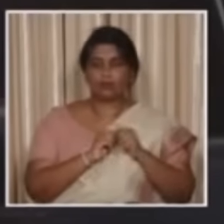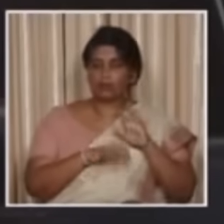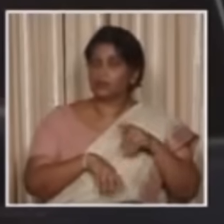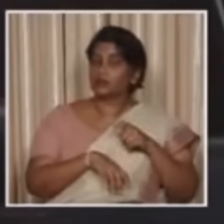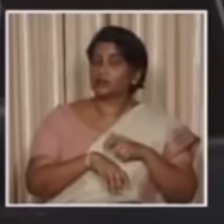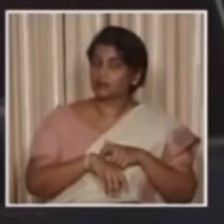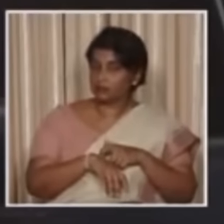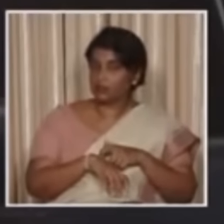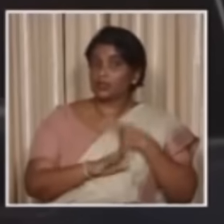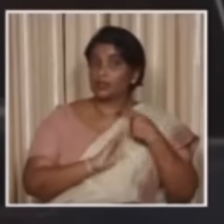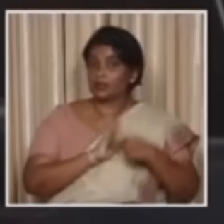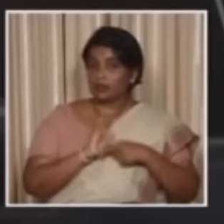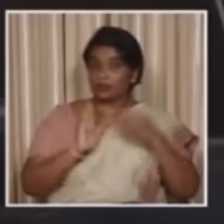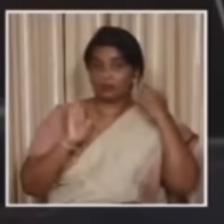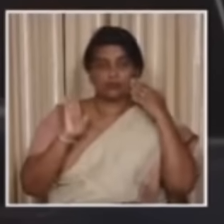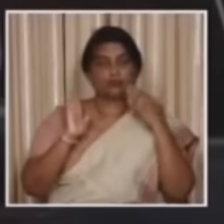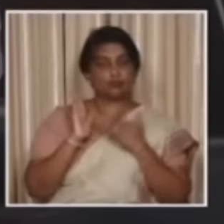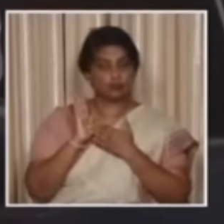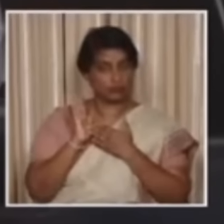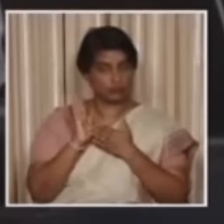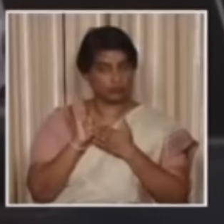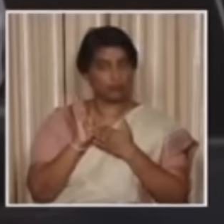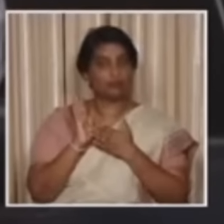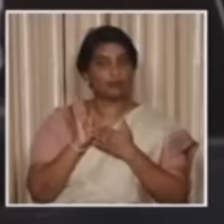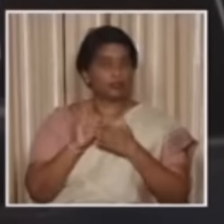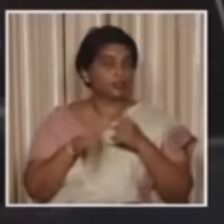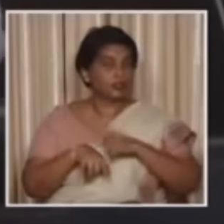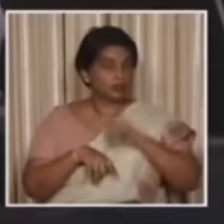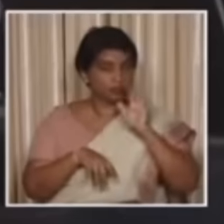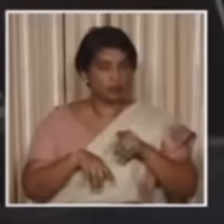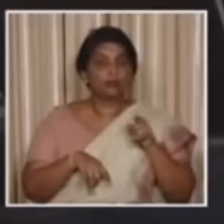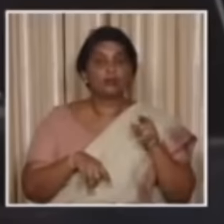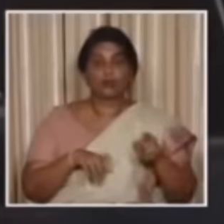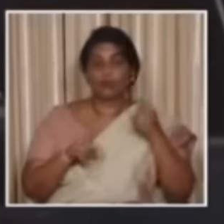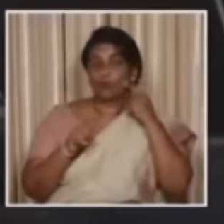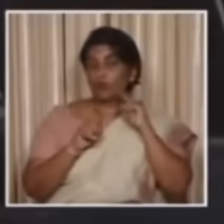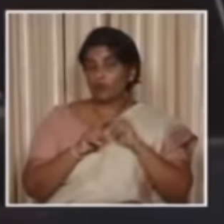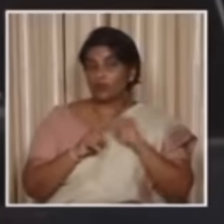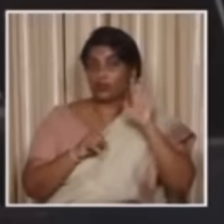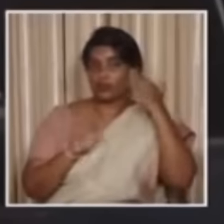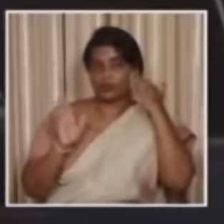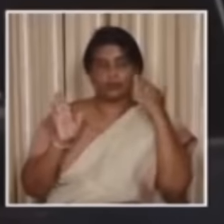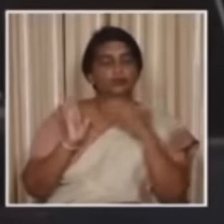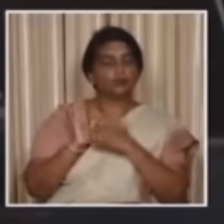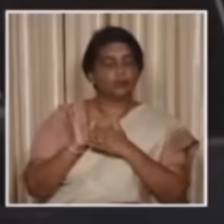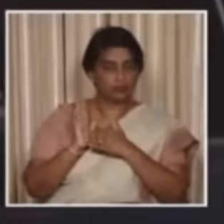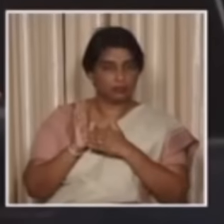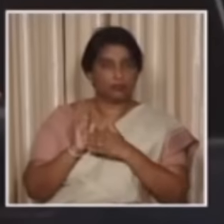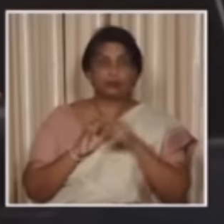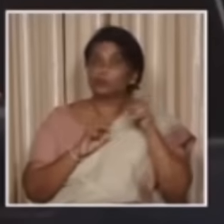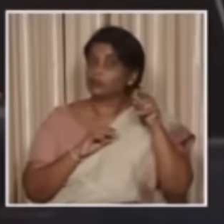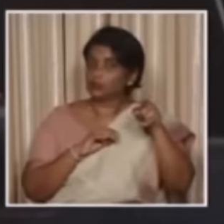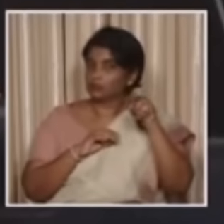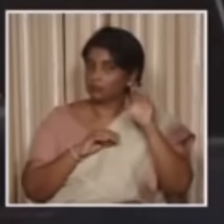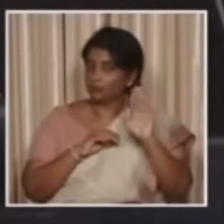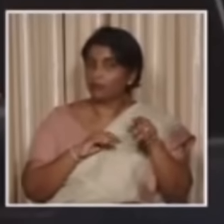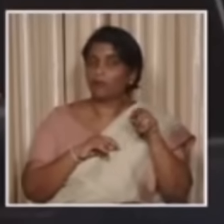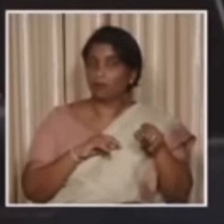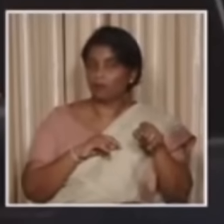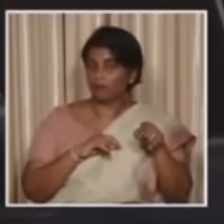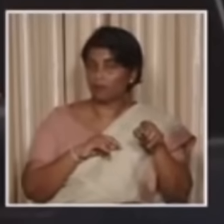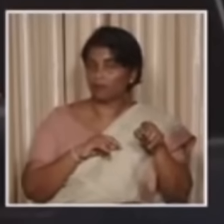वेलावे रटेम अवधान यमुच्च वेलावक मे पिलिबंद विशेष अवधान यमुकरलाबुतुमा मे